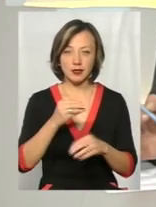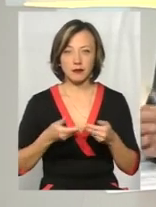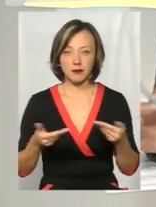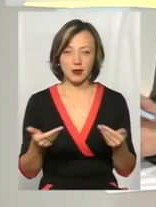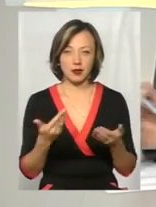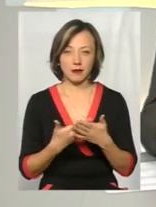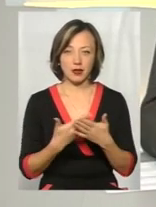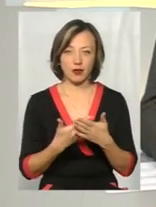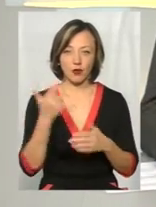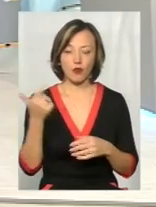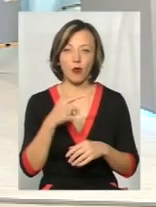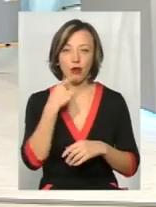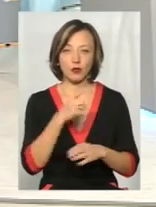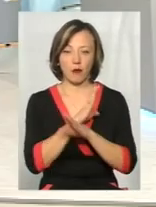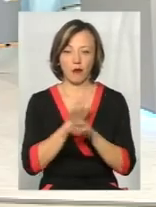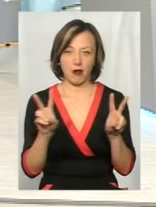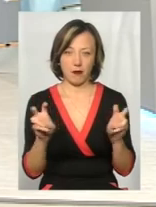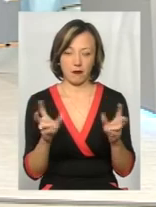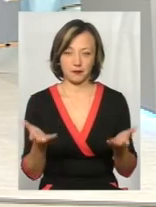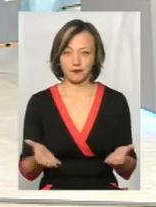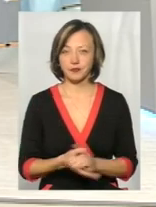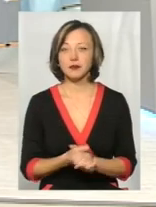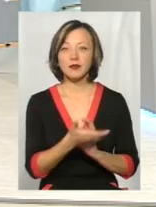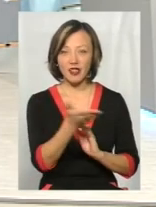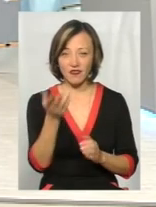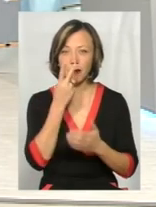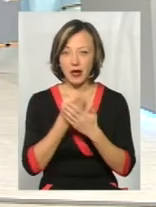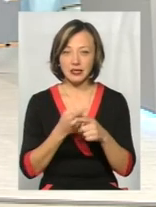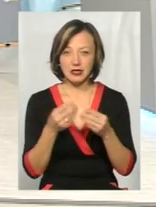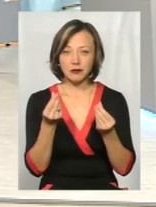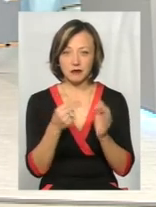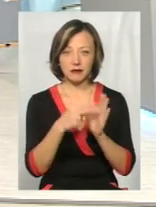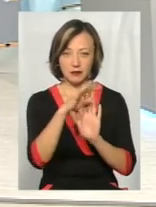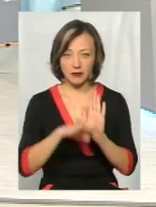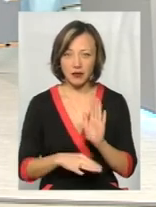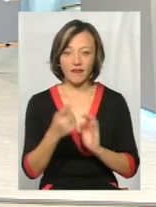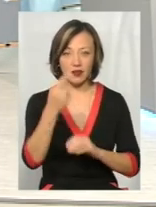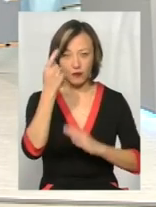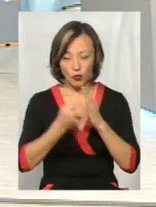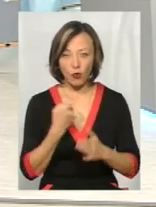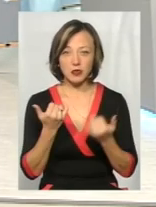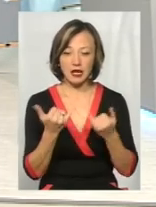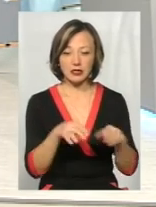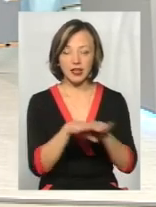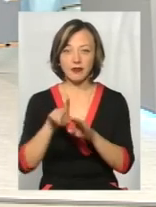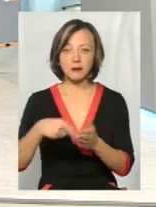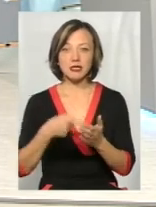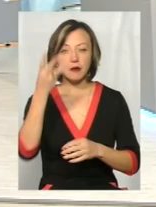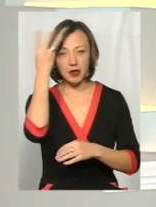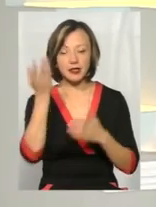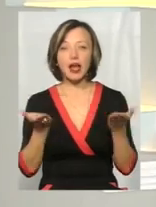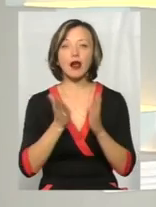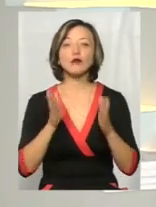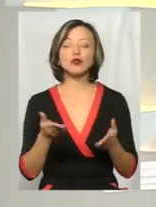грубо кажучи, перепрошую, помремо. Ви бачили ці прайси, чи взагалі вам щось відомо зараз на рівні міста Хмельницького? Чи